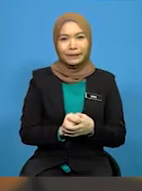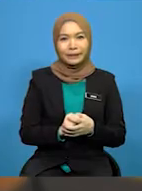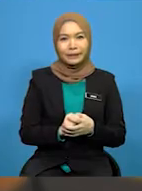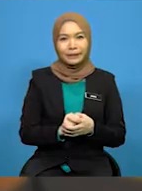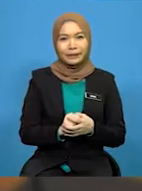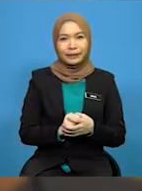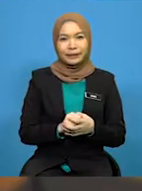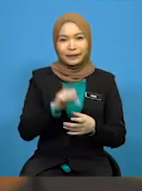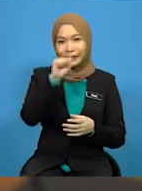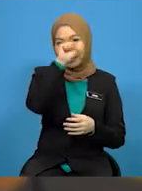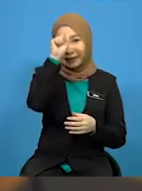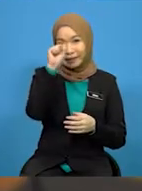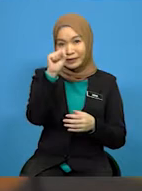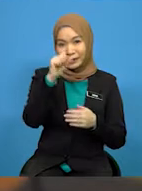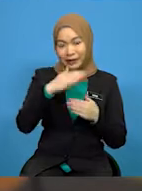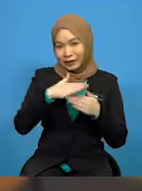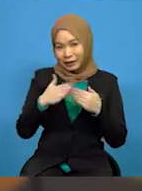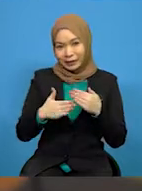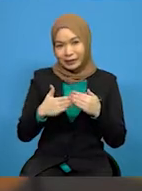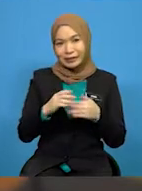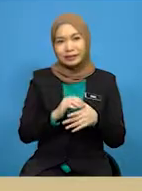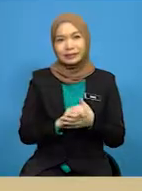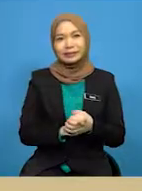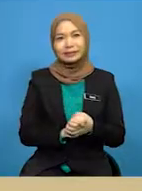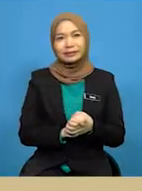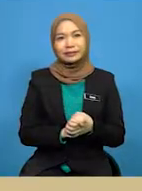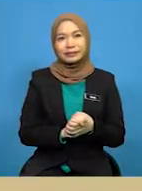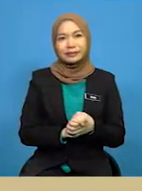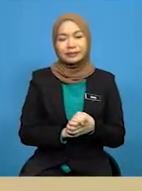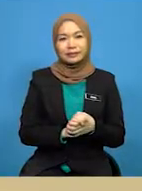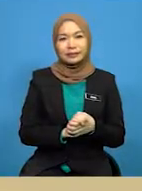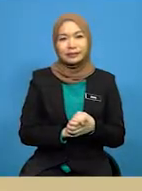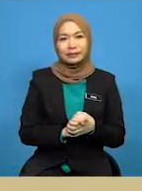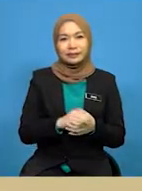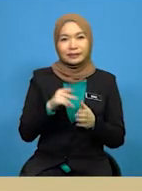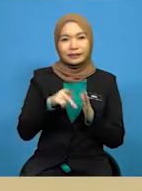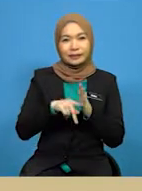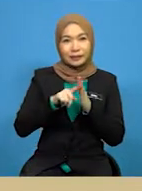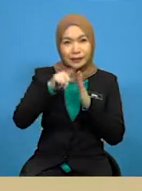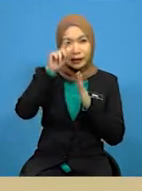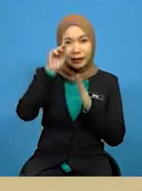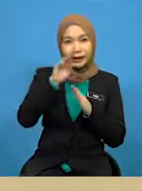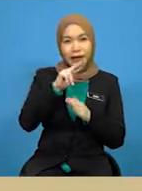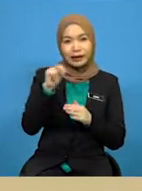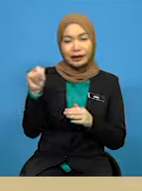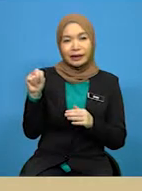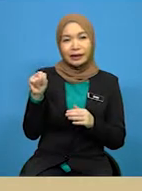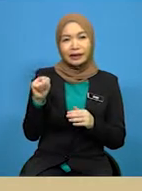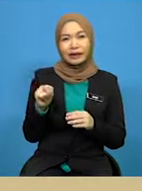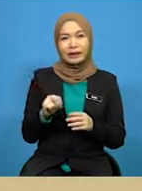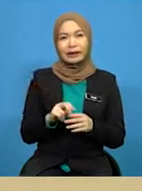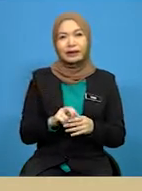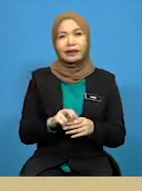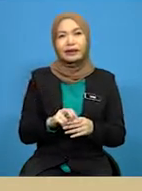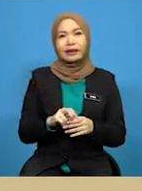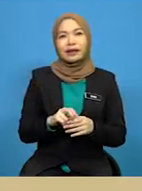Soalan terakhir untuk bahagian ini, soalan yang keempat. peningkatan tingkat harga umum, barang dan